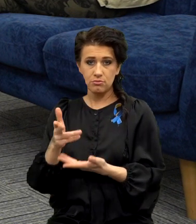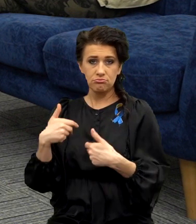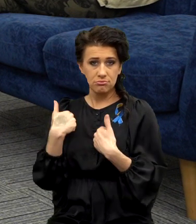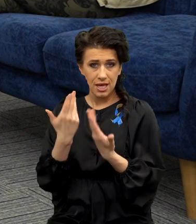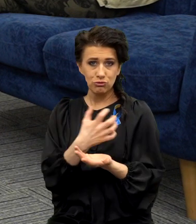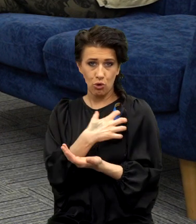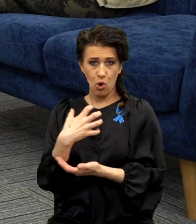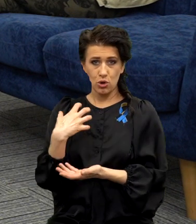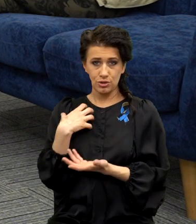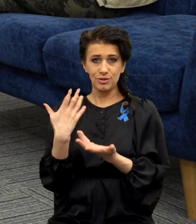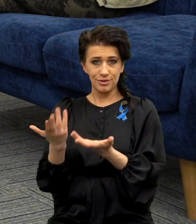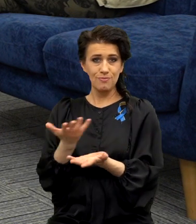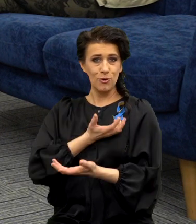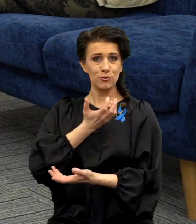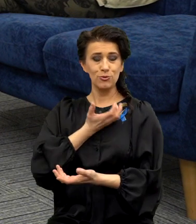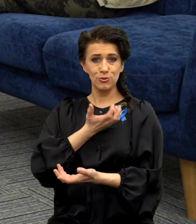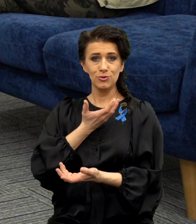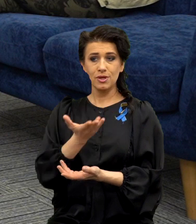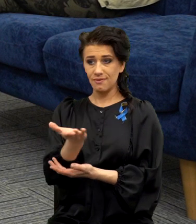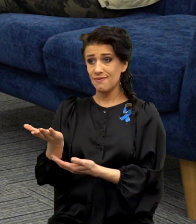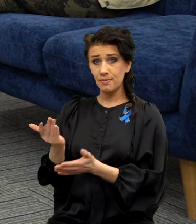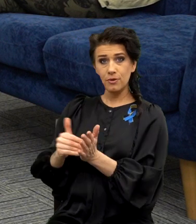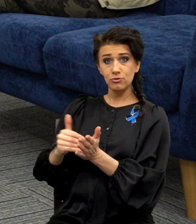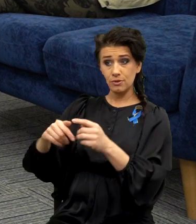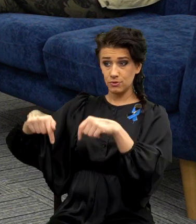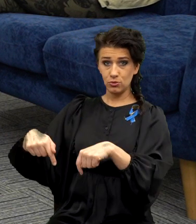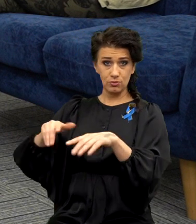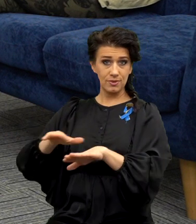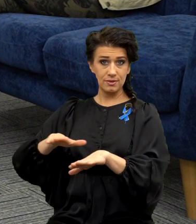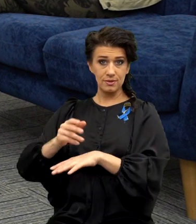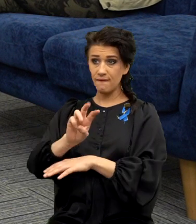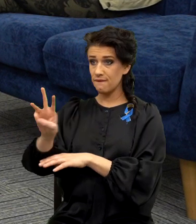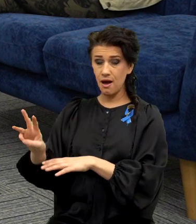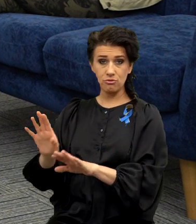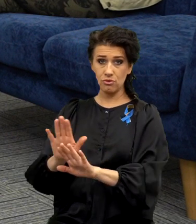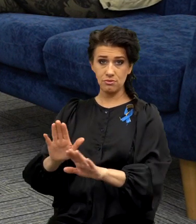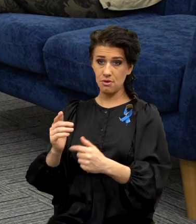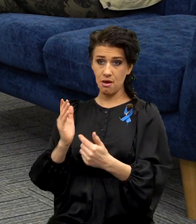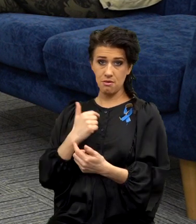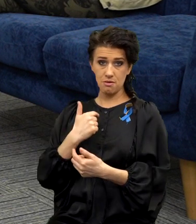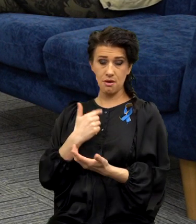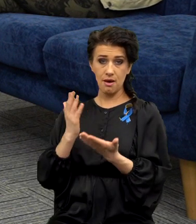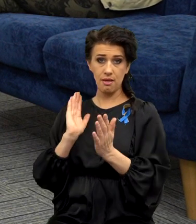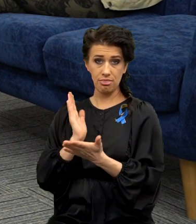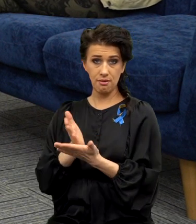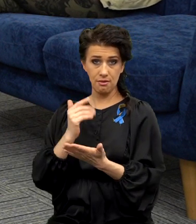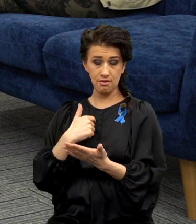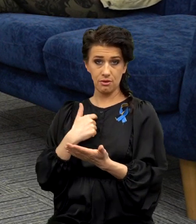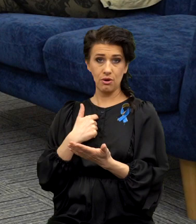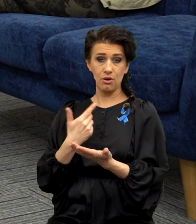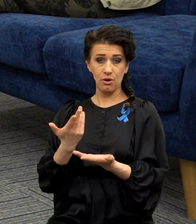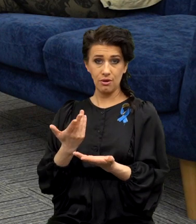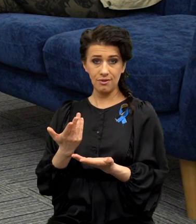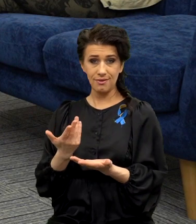naszym gościom poczuć, że też są potrzebni, że nie są obciążeniem, że, bo to jest też dodatkowy